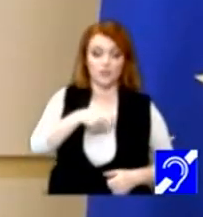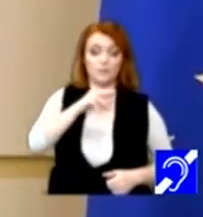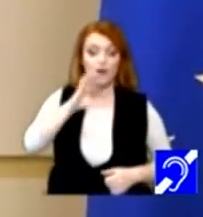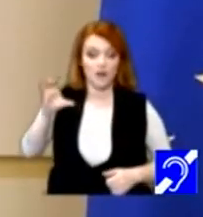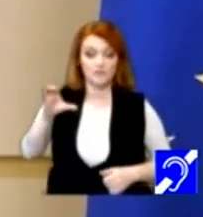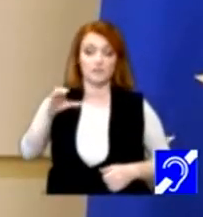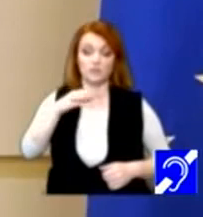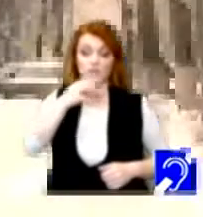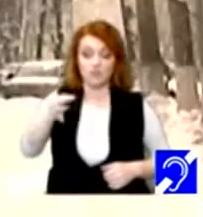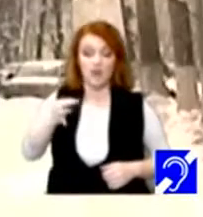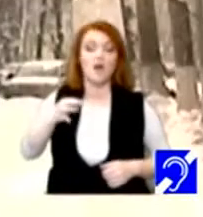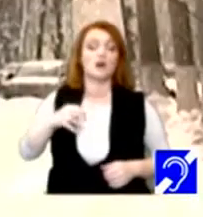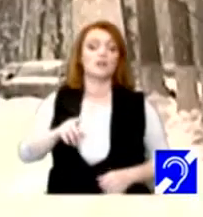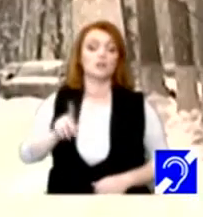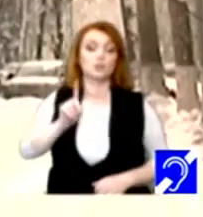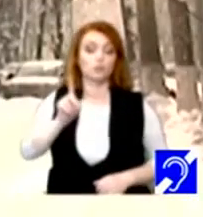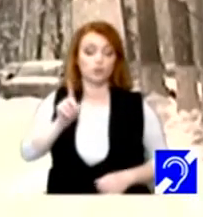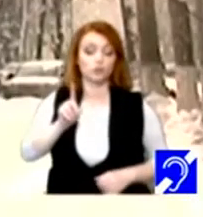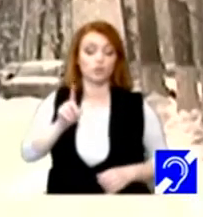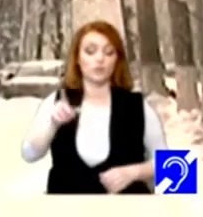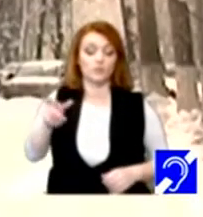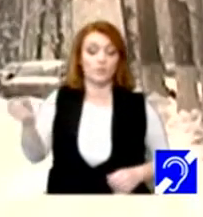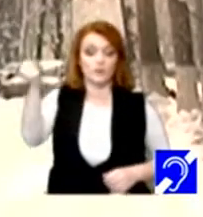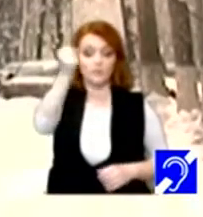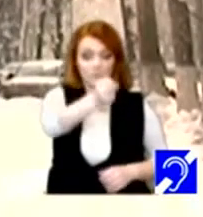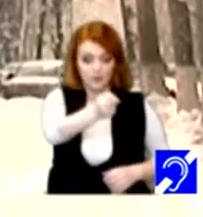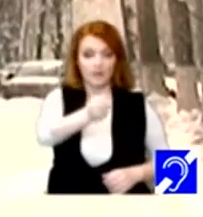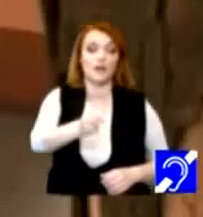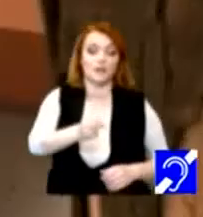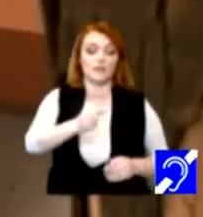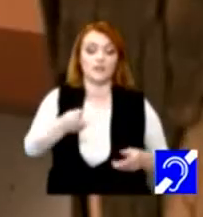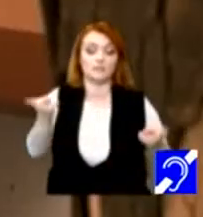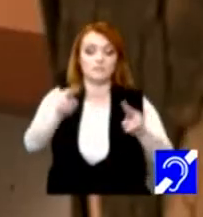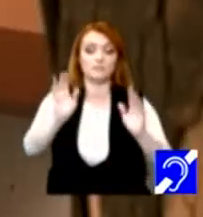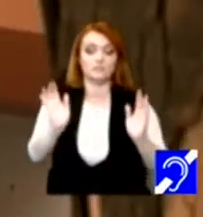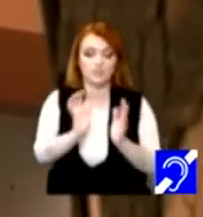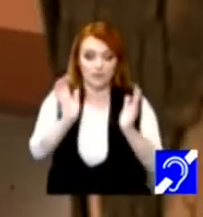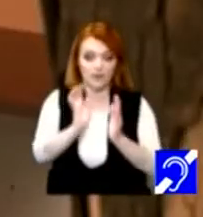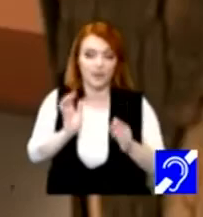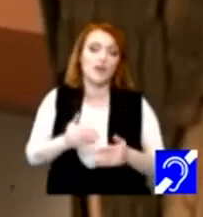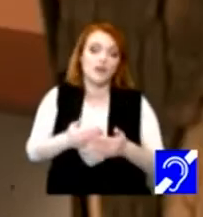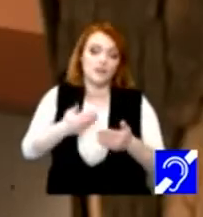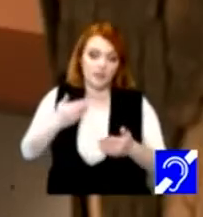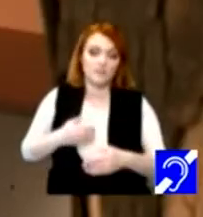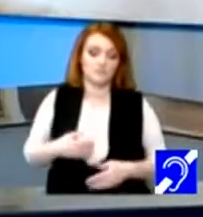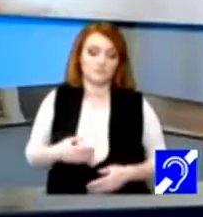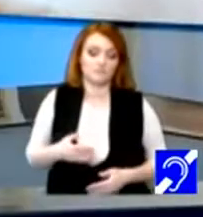decizia judecătorilor de a-l repune în funcție pe Glima drept acrobații juridice ale unor clanuri mafiote înainte de